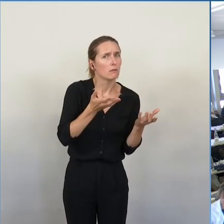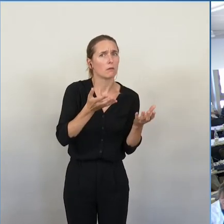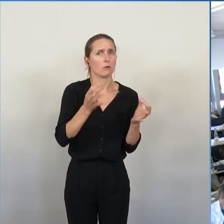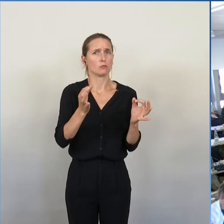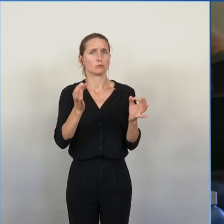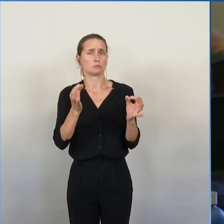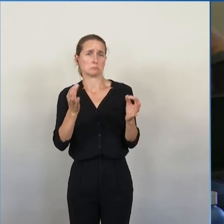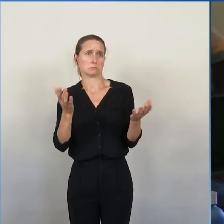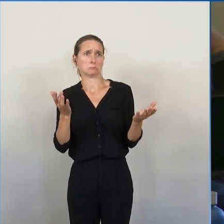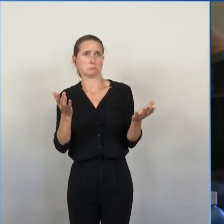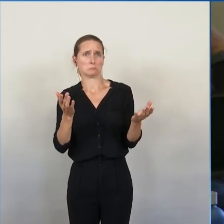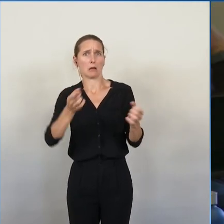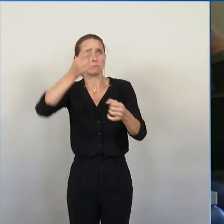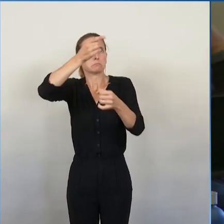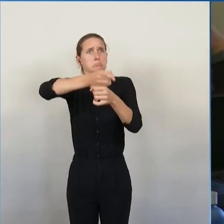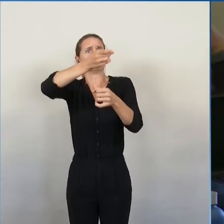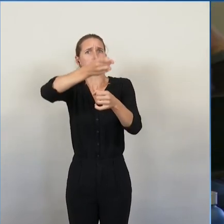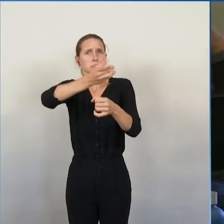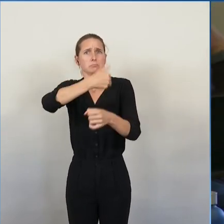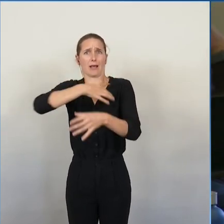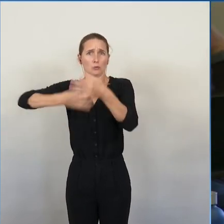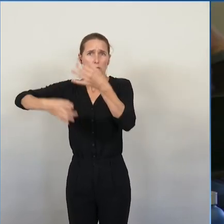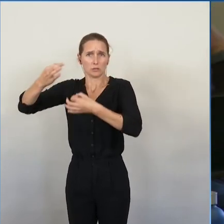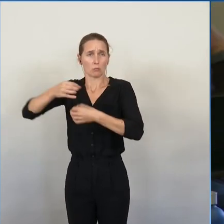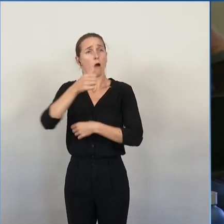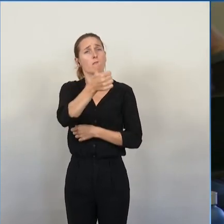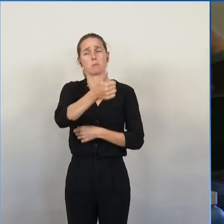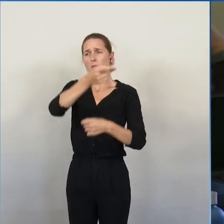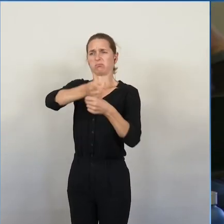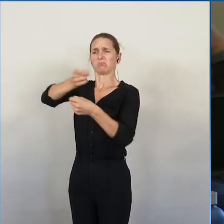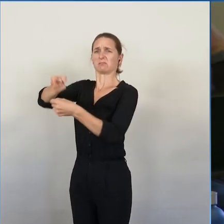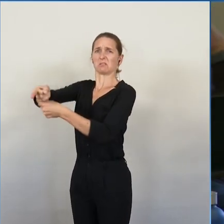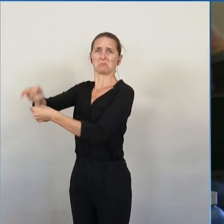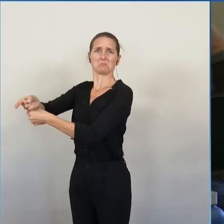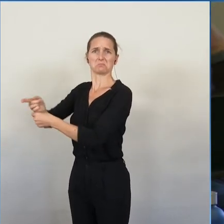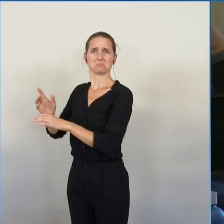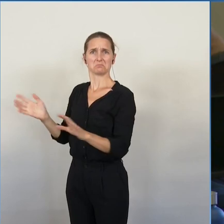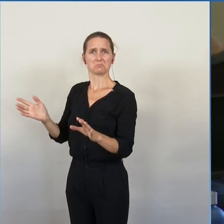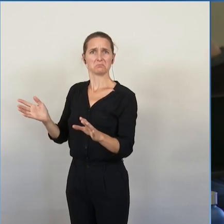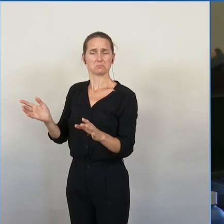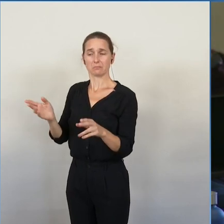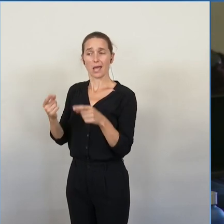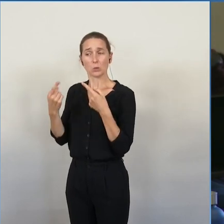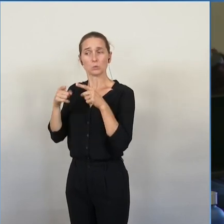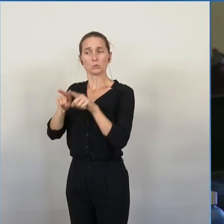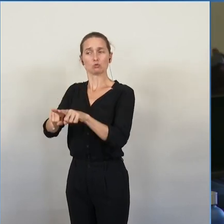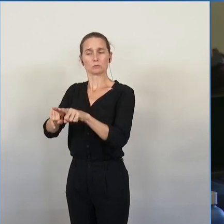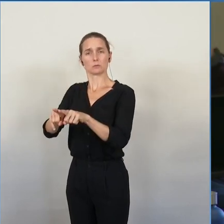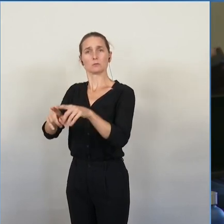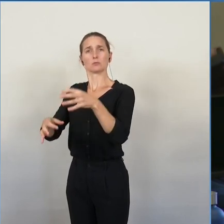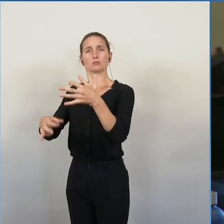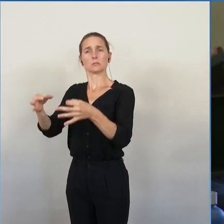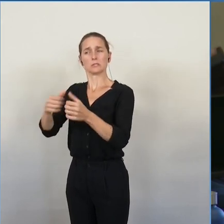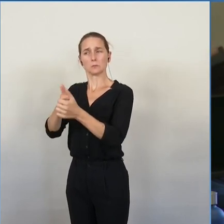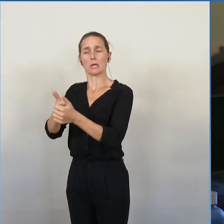pour pour ce qui est de de condamner les uns et les autres en dehors de toute considération de ce qui est juste bref à